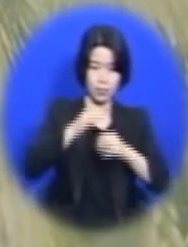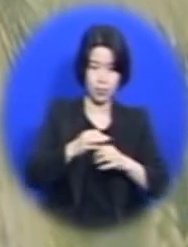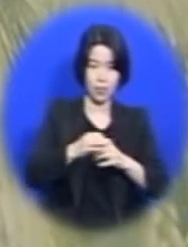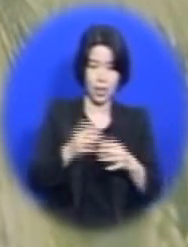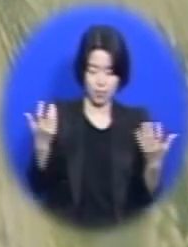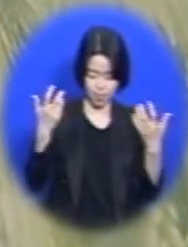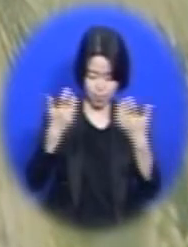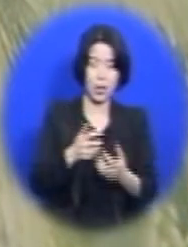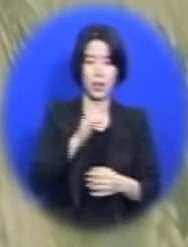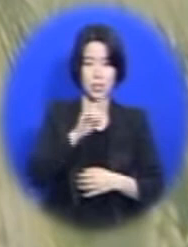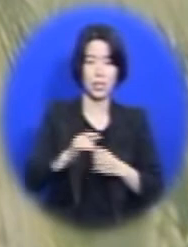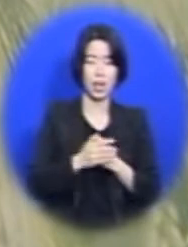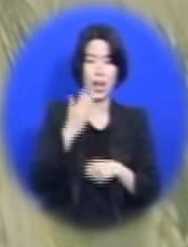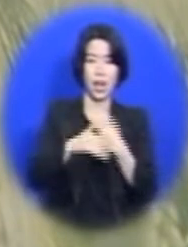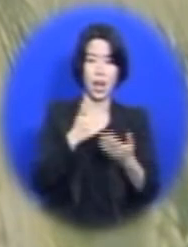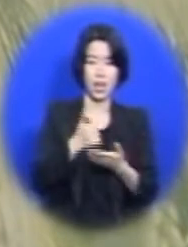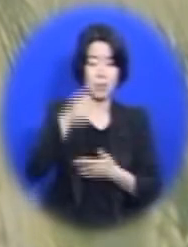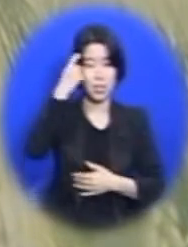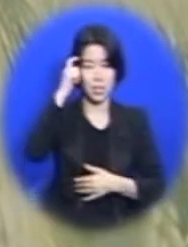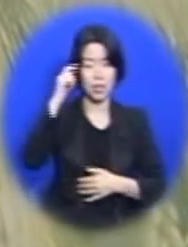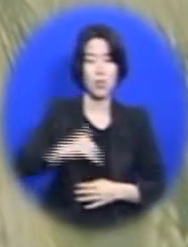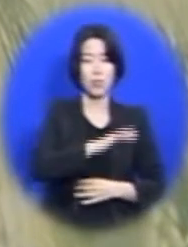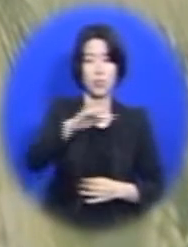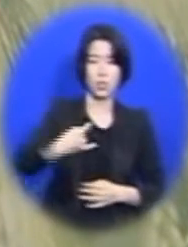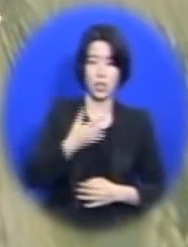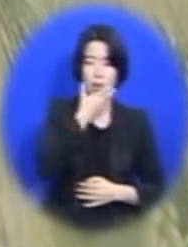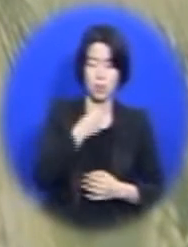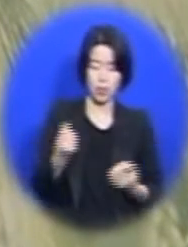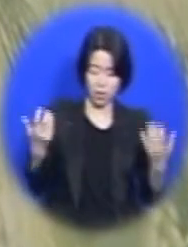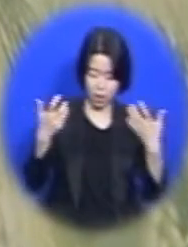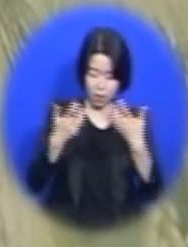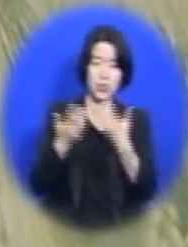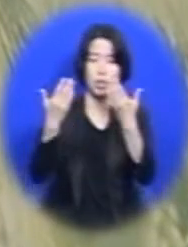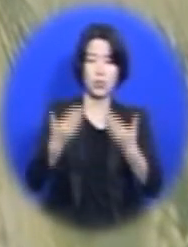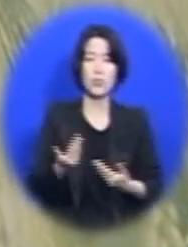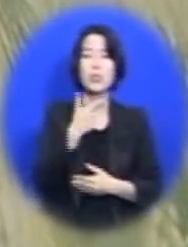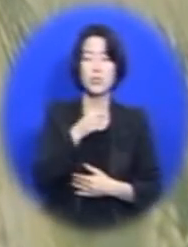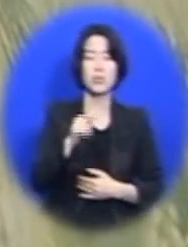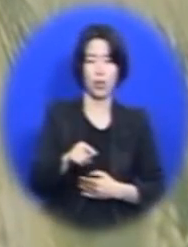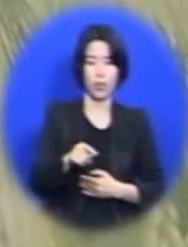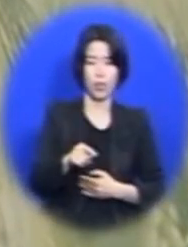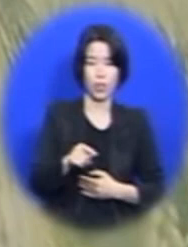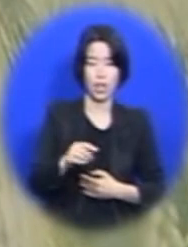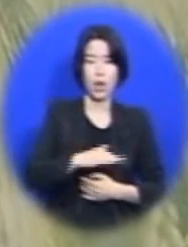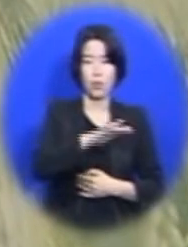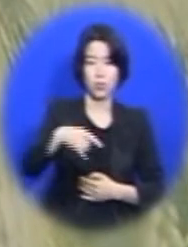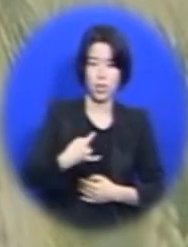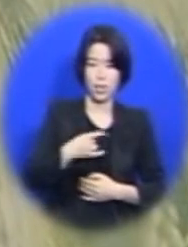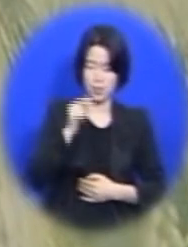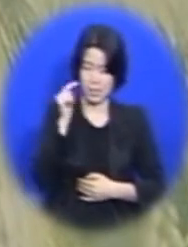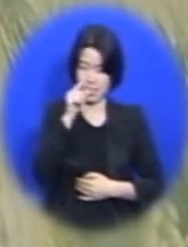넘치리라. 하나님의 의도는 우리들에게 복을 넘치게 주시고 싶으신 것이지 우리에게